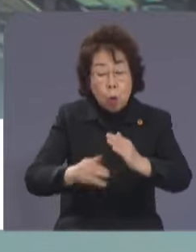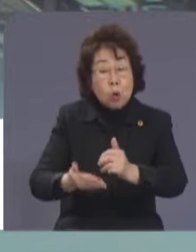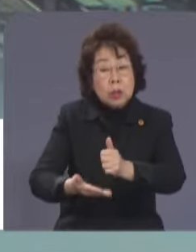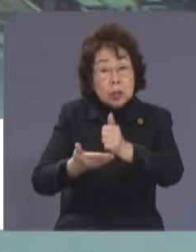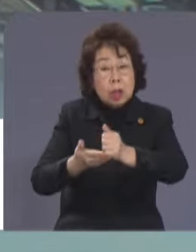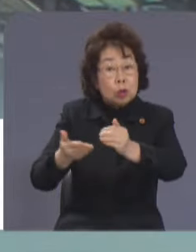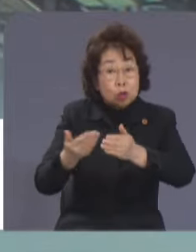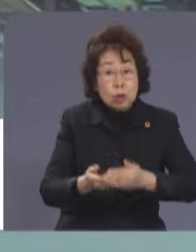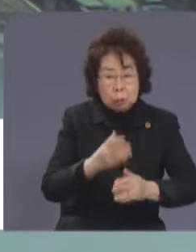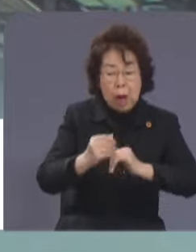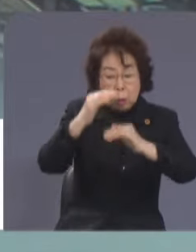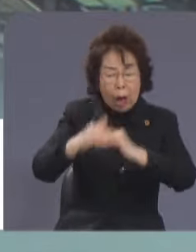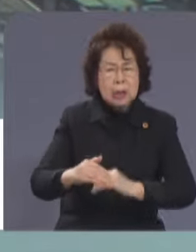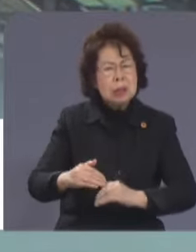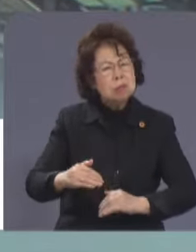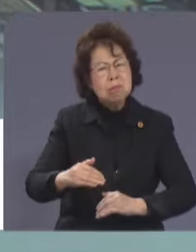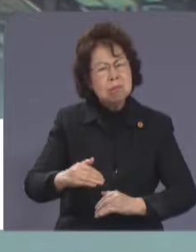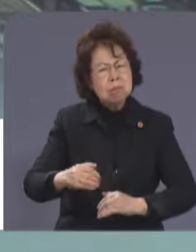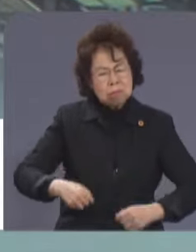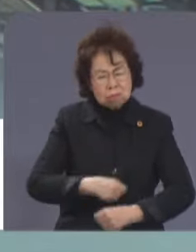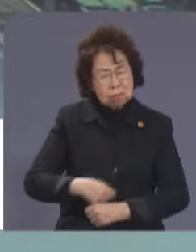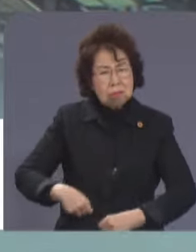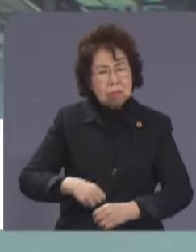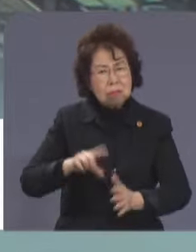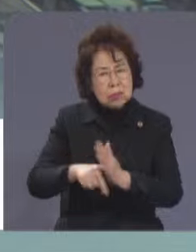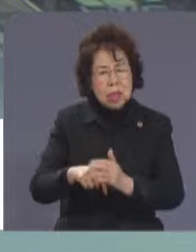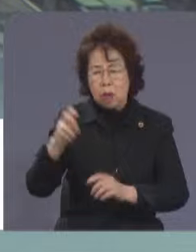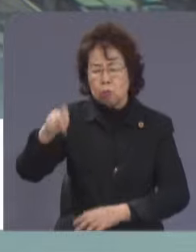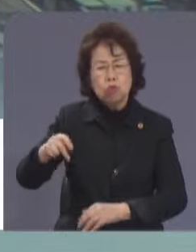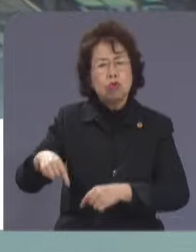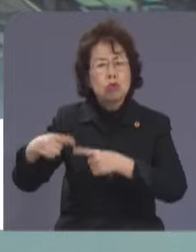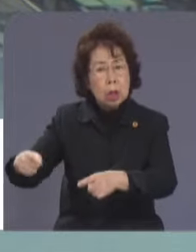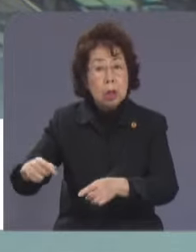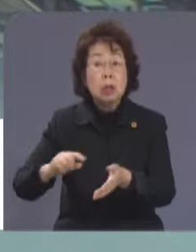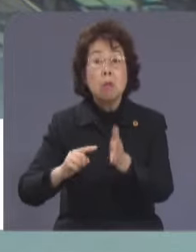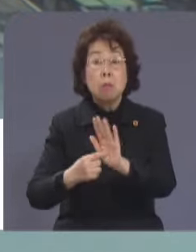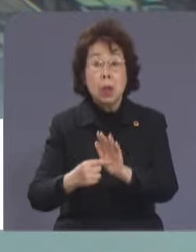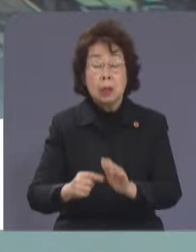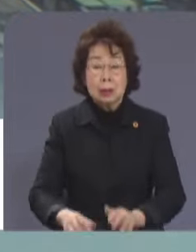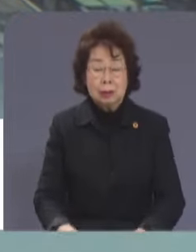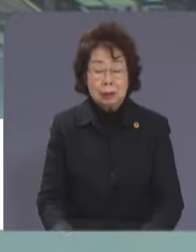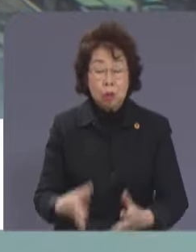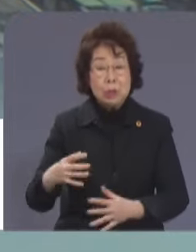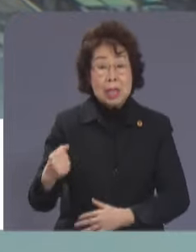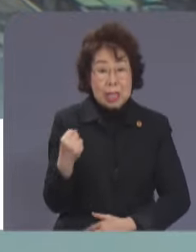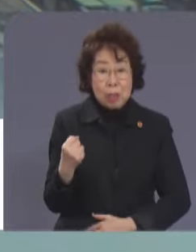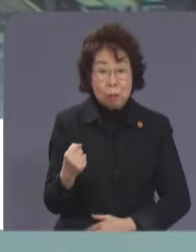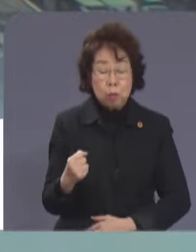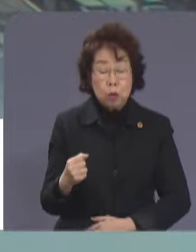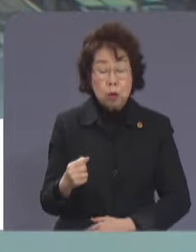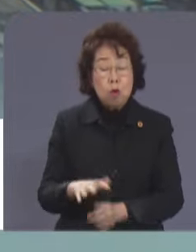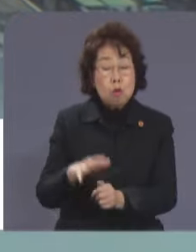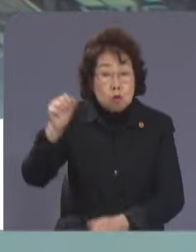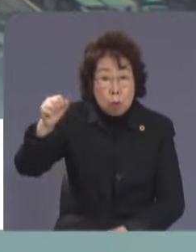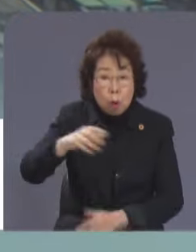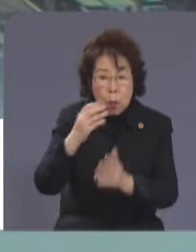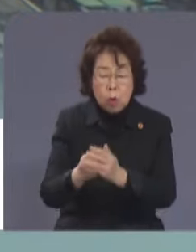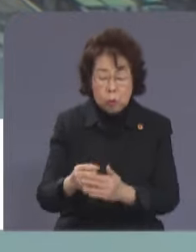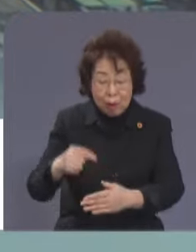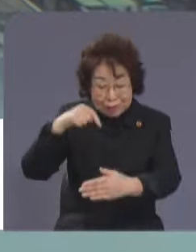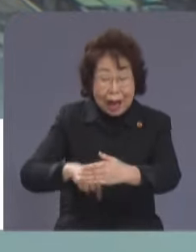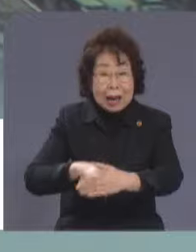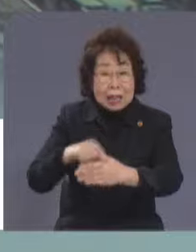의원은 공천 과정이 불공정할 경우 무소속 출마 의사까지 내비쳤는데요. 국민의힘 예비 후보들과 치열한